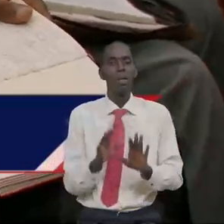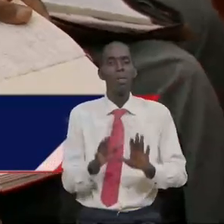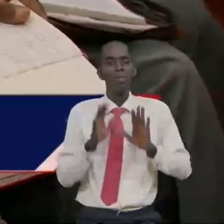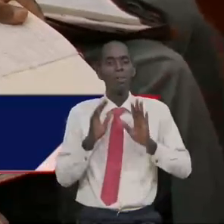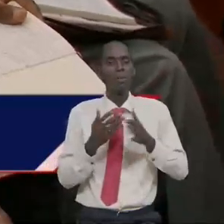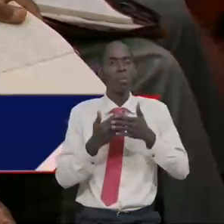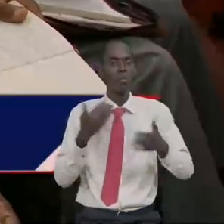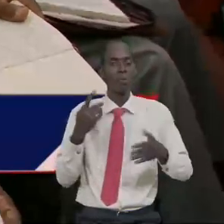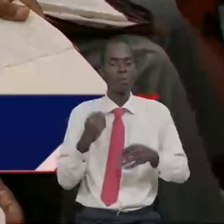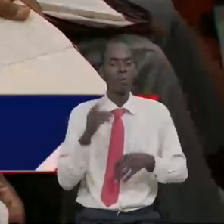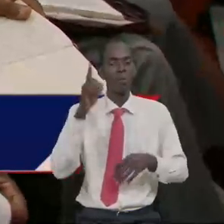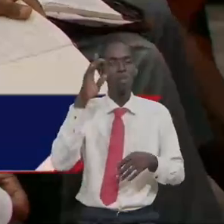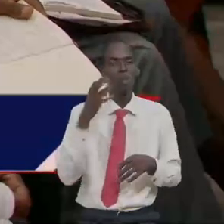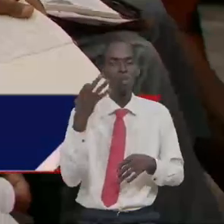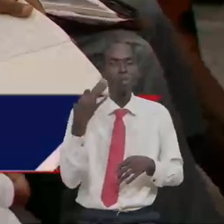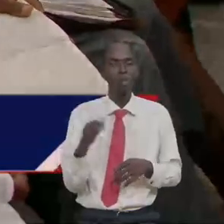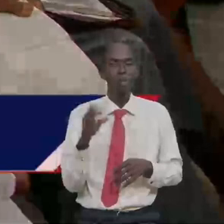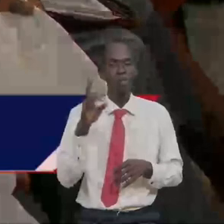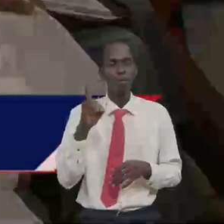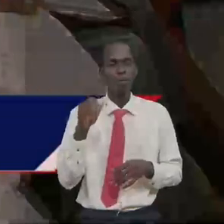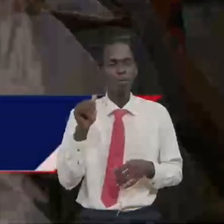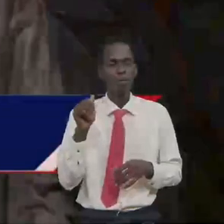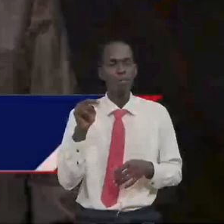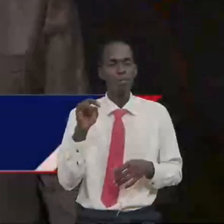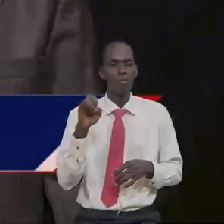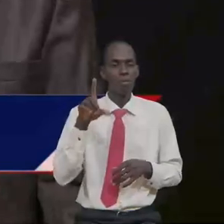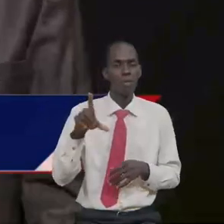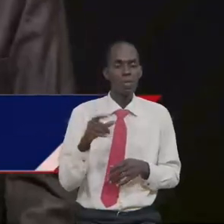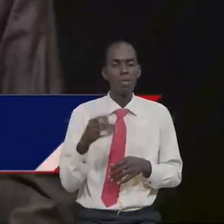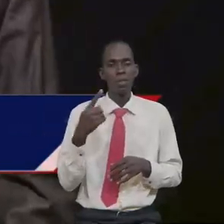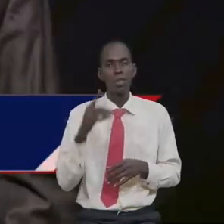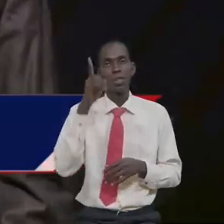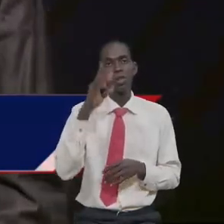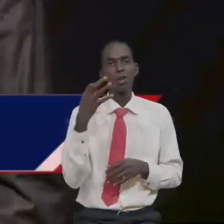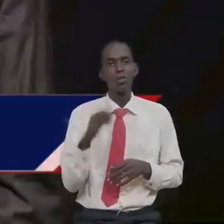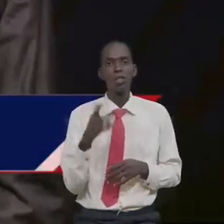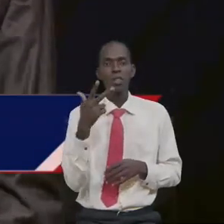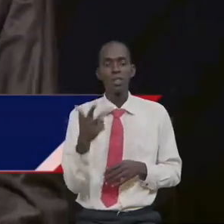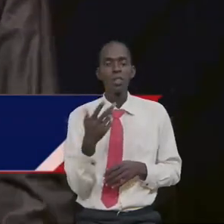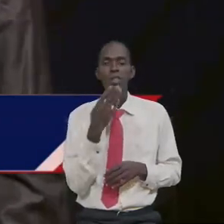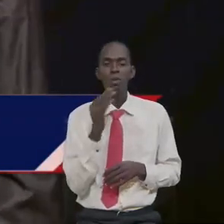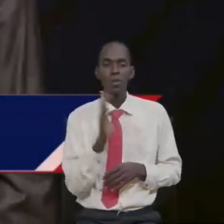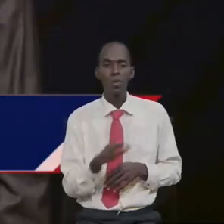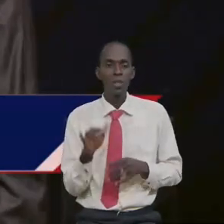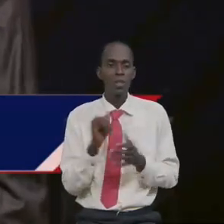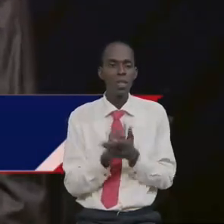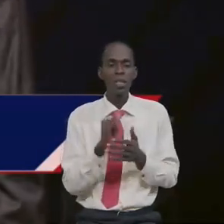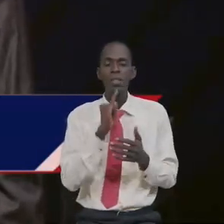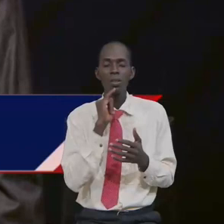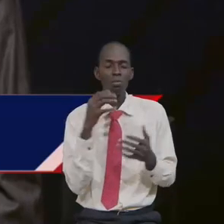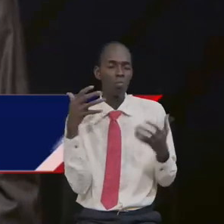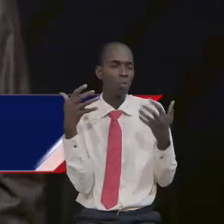frayeur pour le Dieu de Daniel, devant le Dieu de Shadrach, de Meshach et